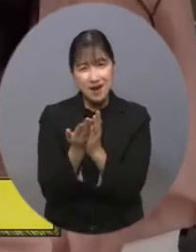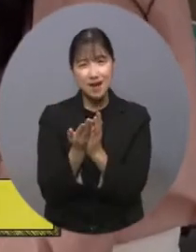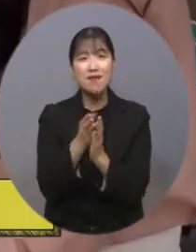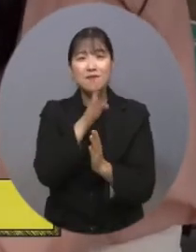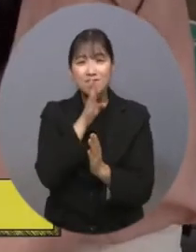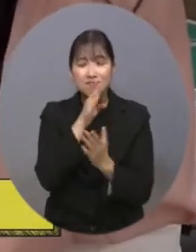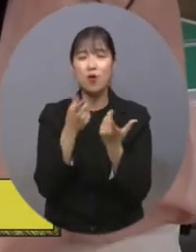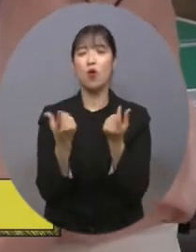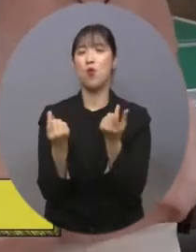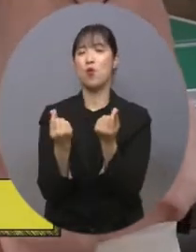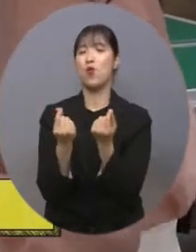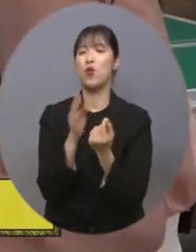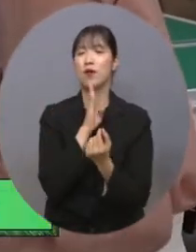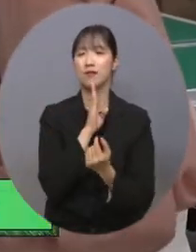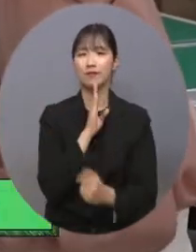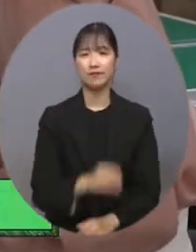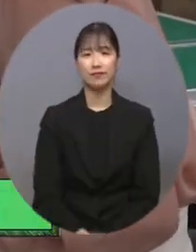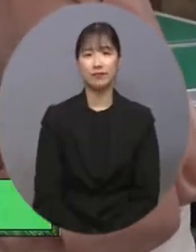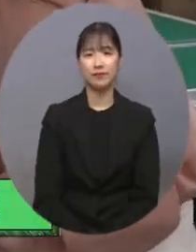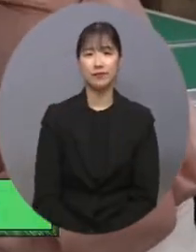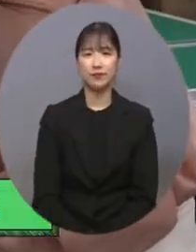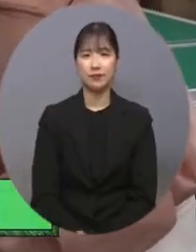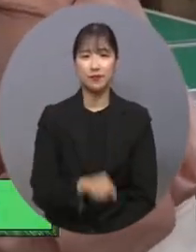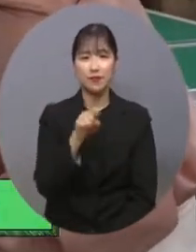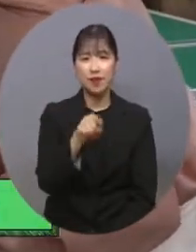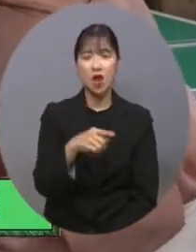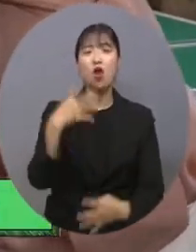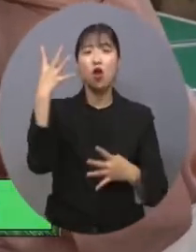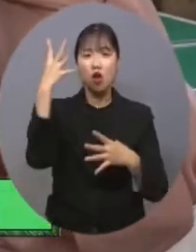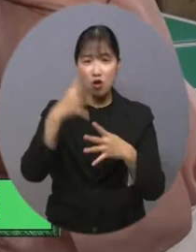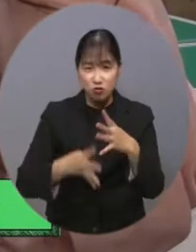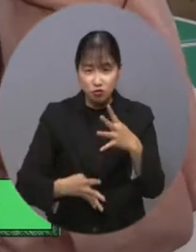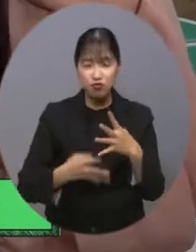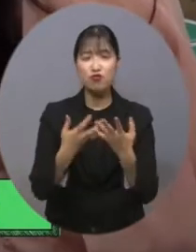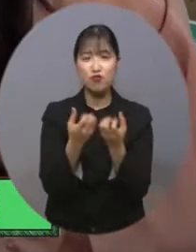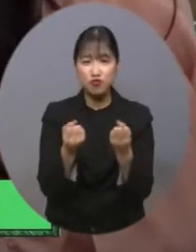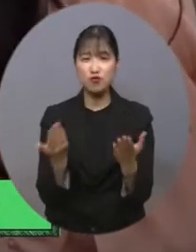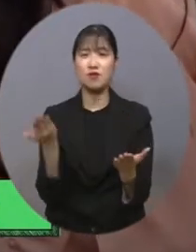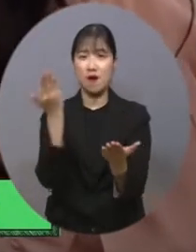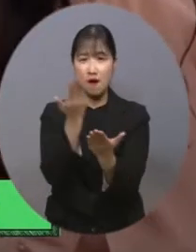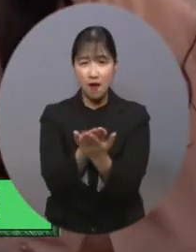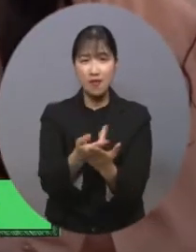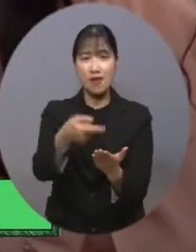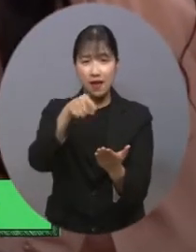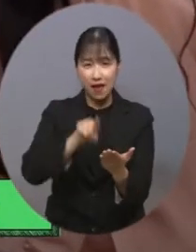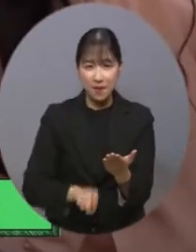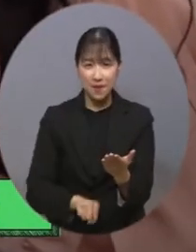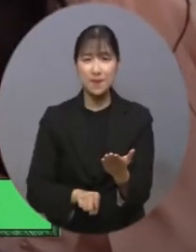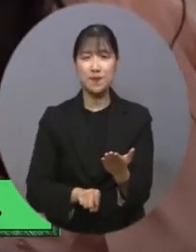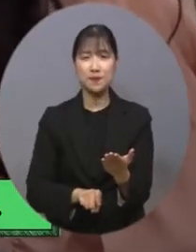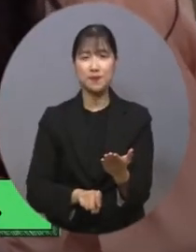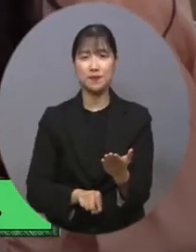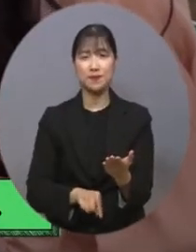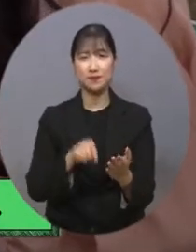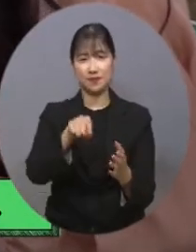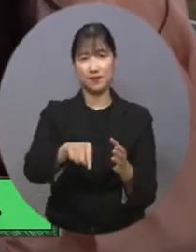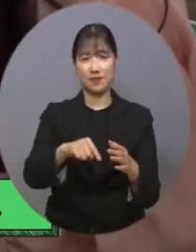완충제도 쓰고. 아, 예, 예. 아, 여기 그렇구나. 영수증을 네. 분리시켜서 넣어주신 다음에 네.